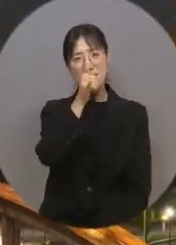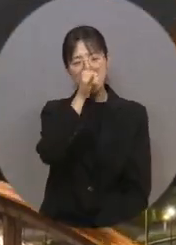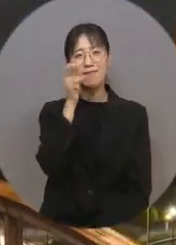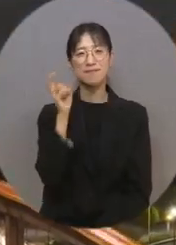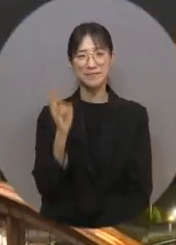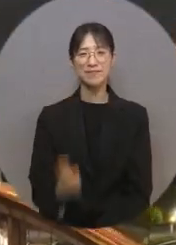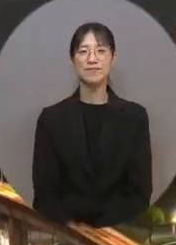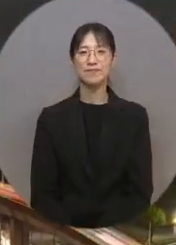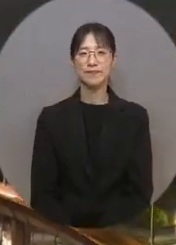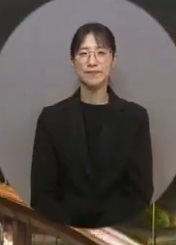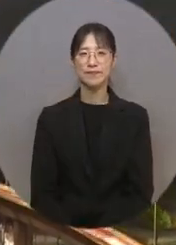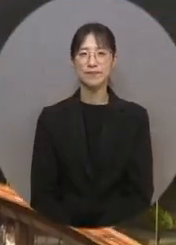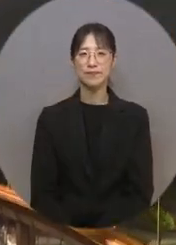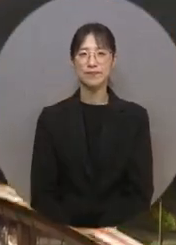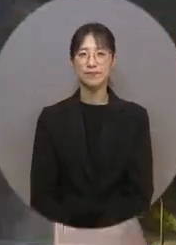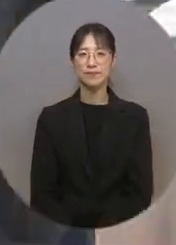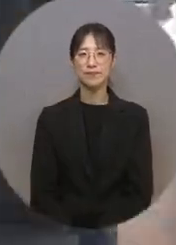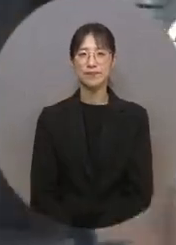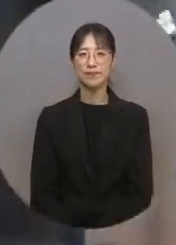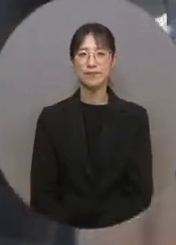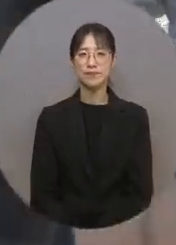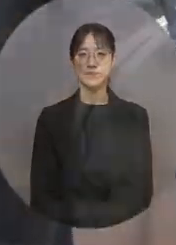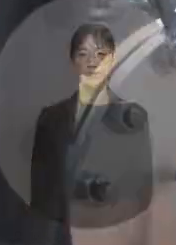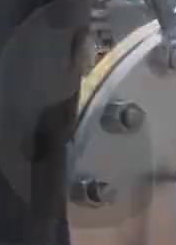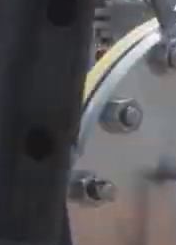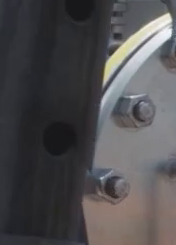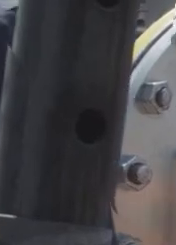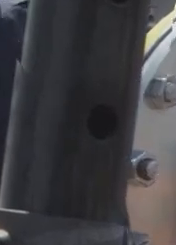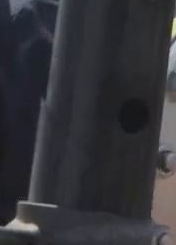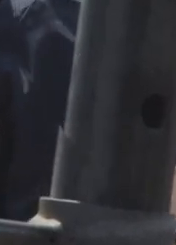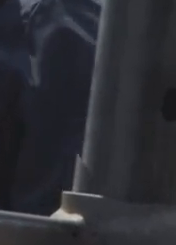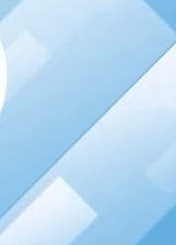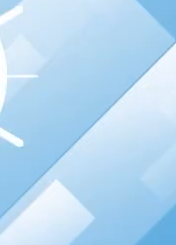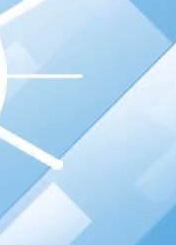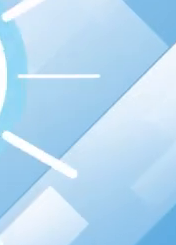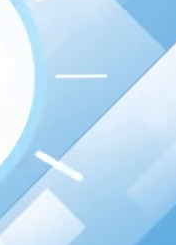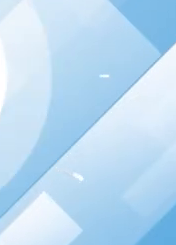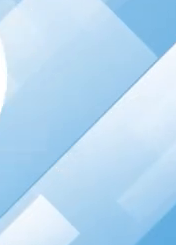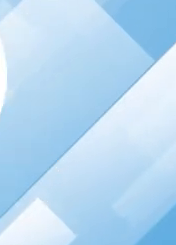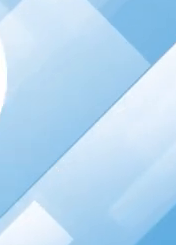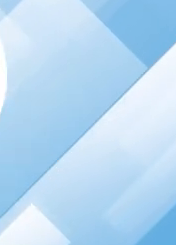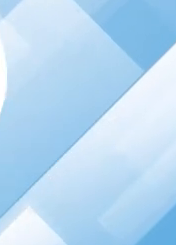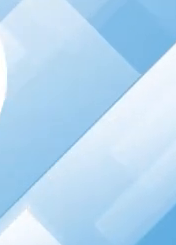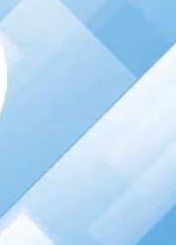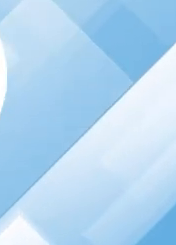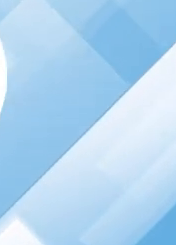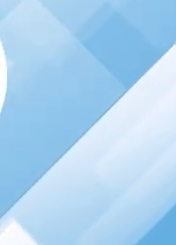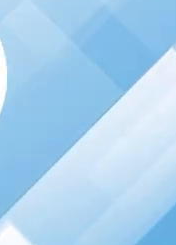있을 전망입니다. 복지TV 뉴스 김재상입니다.